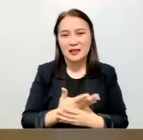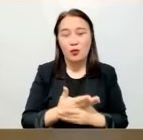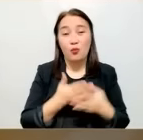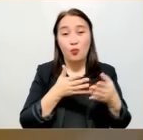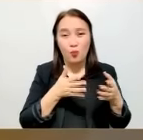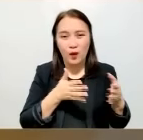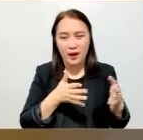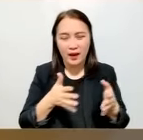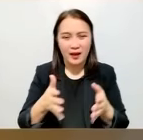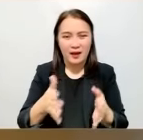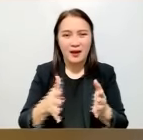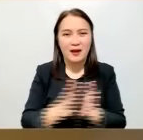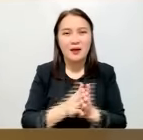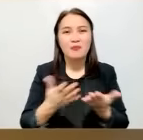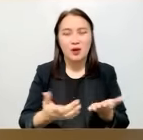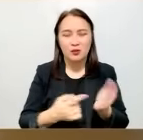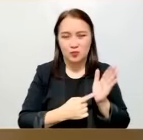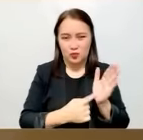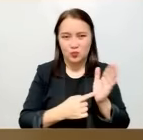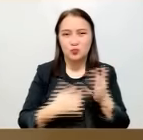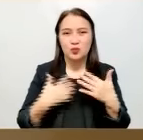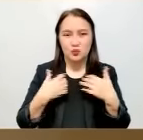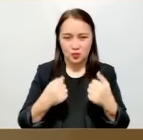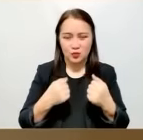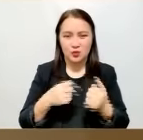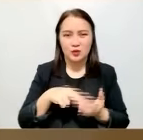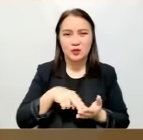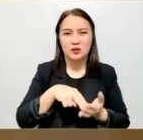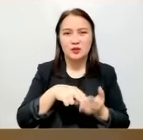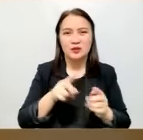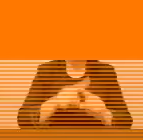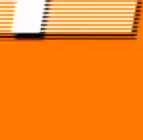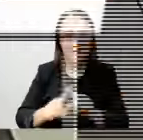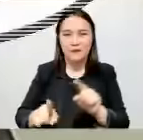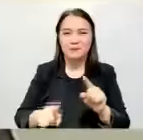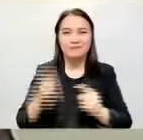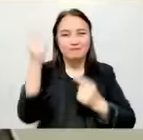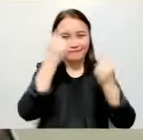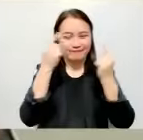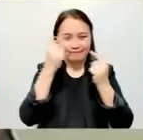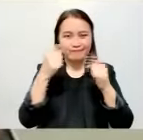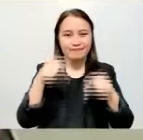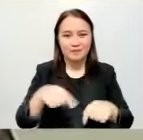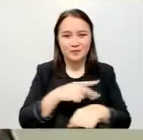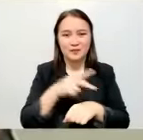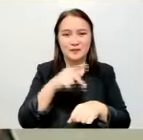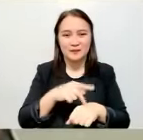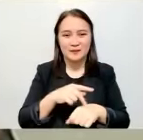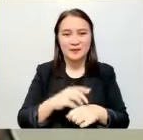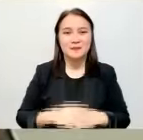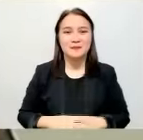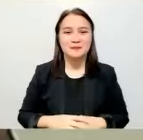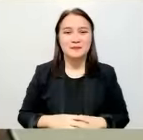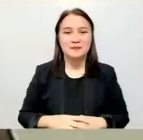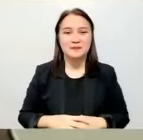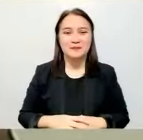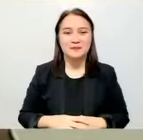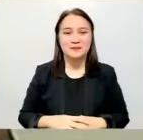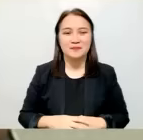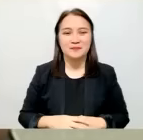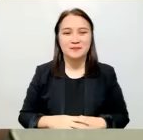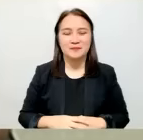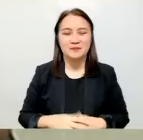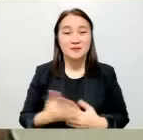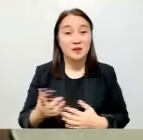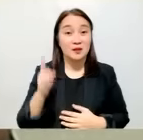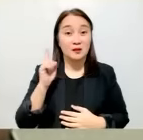ng paninindigan sa iba't ibang issue ng bayan. Mas vigilant tayo sa mga nangyayari dahil pag